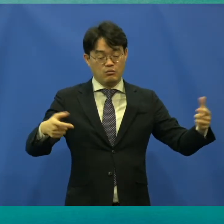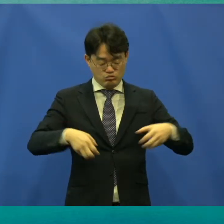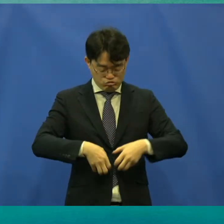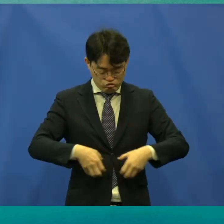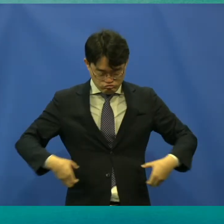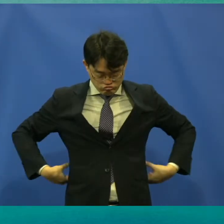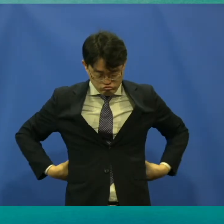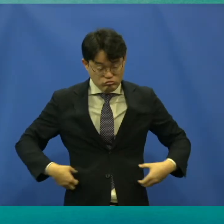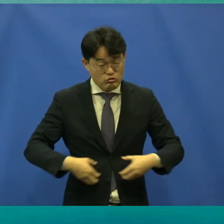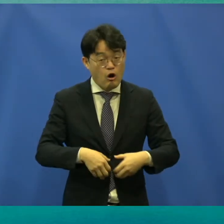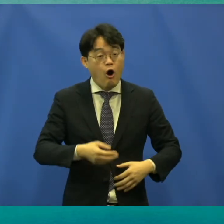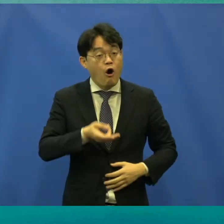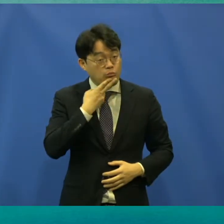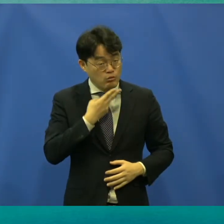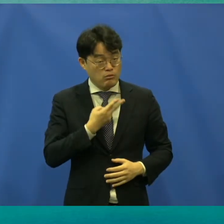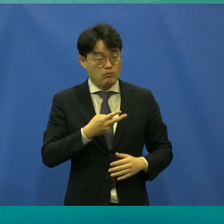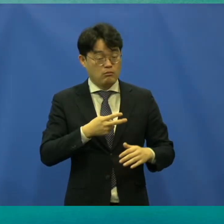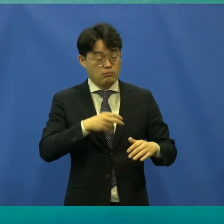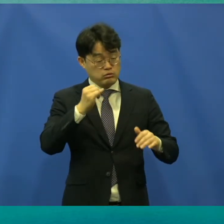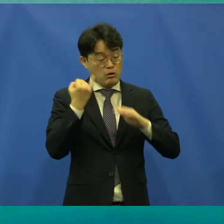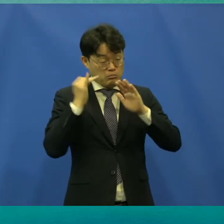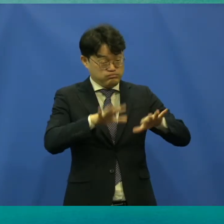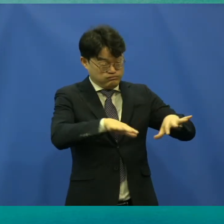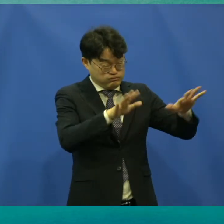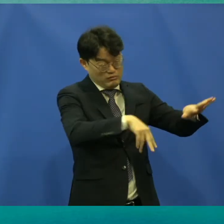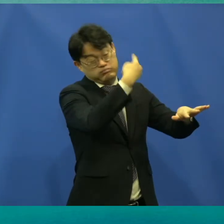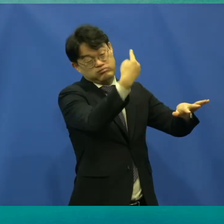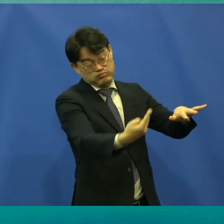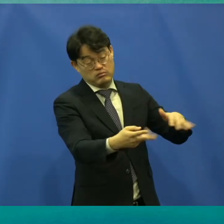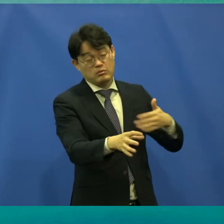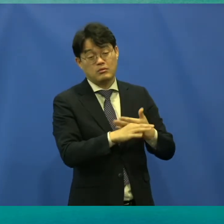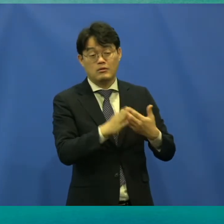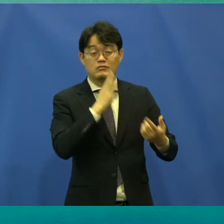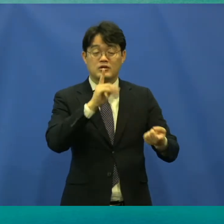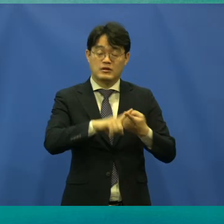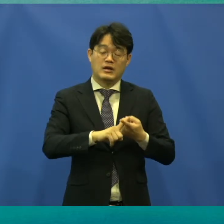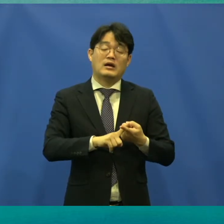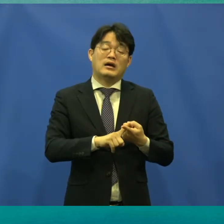어떻게 살 생각을 했겠습니까? 죽은 거죠.